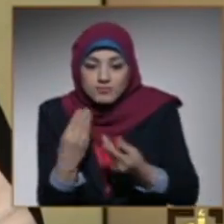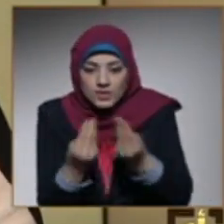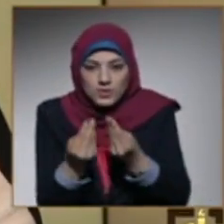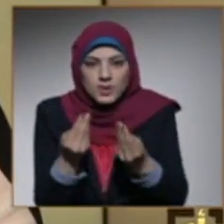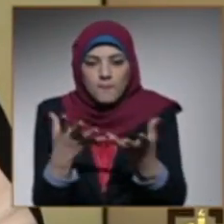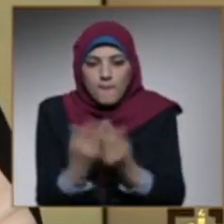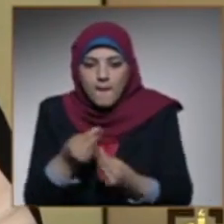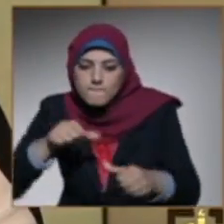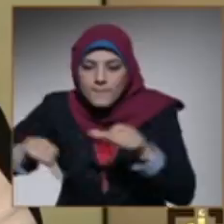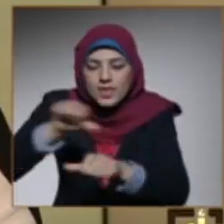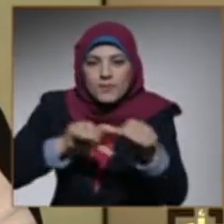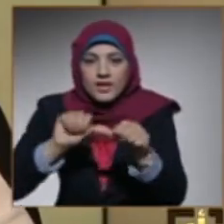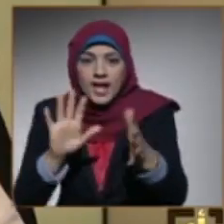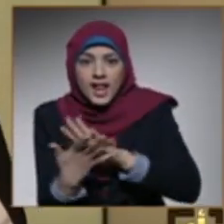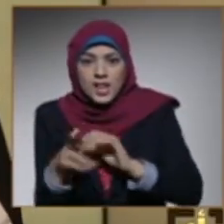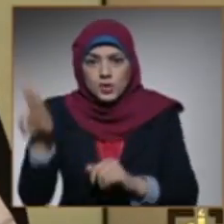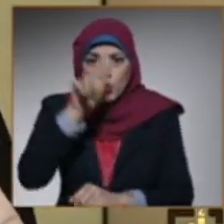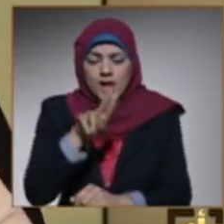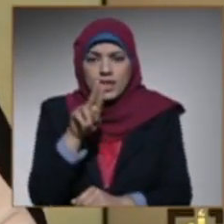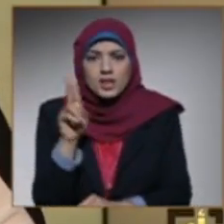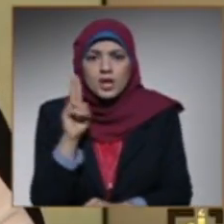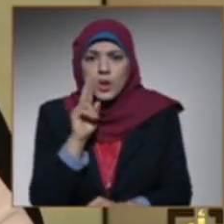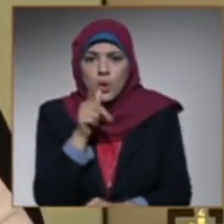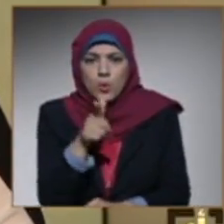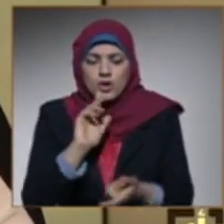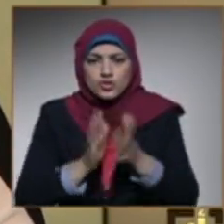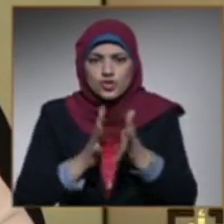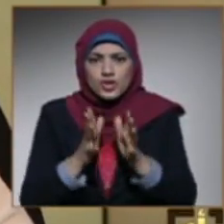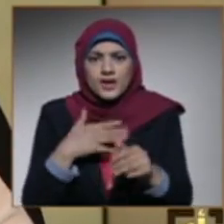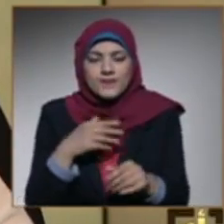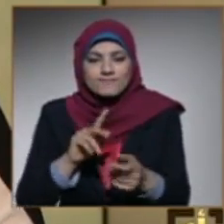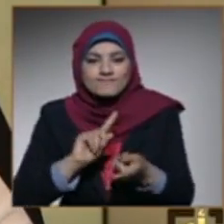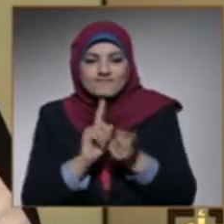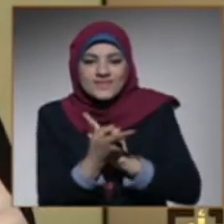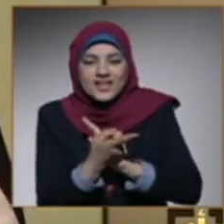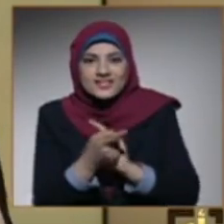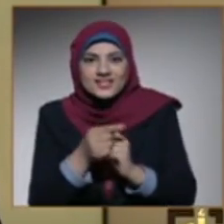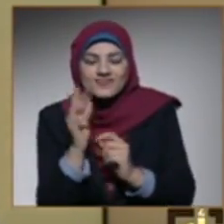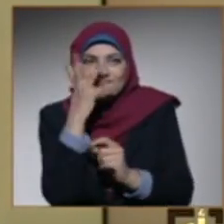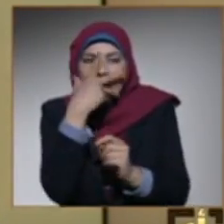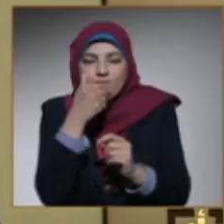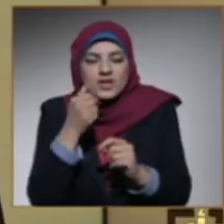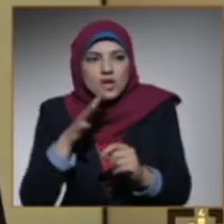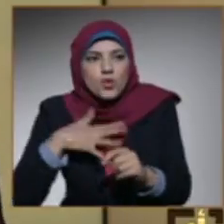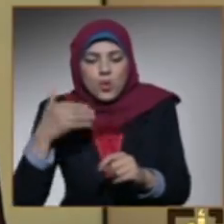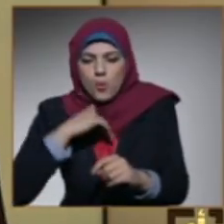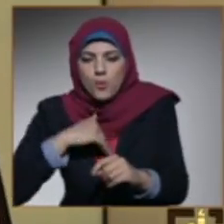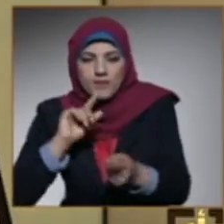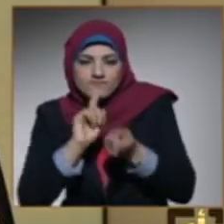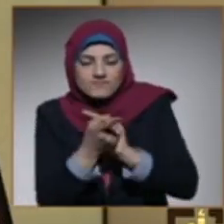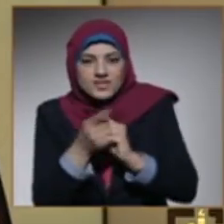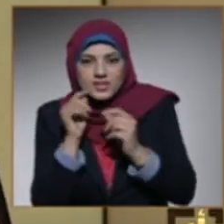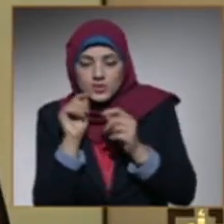البعض، هل لغة الإشارة بتكفي للتعبير عن كل ما يريدون؟ هل أيضا هناك أماكن